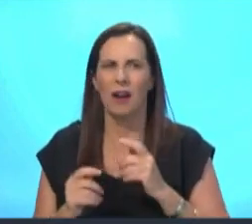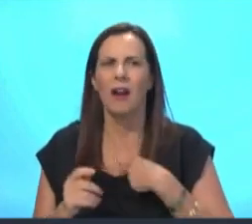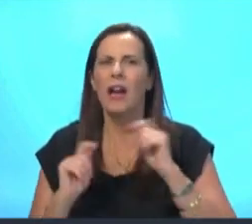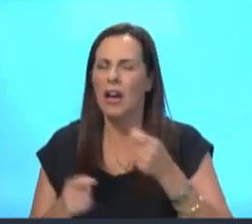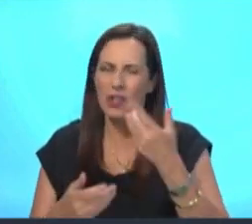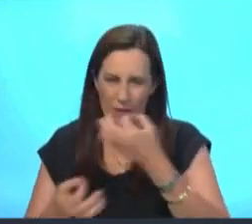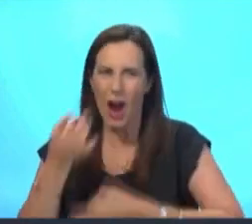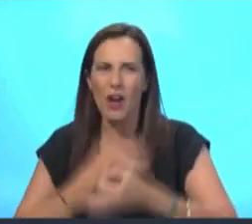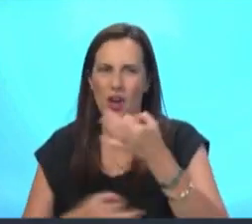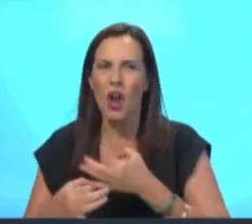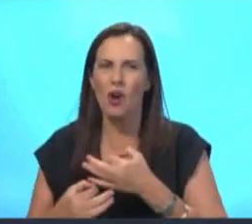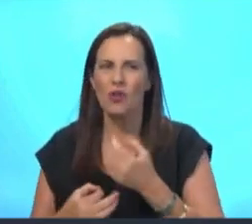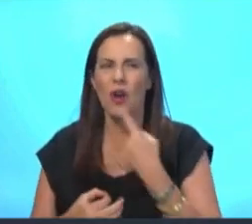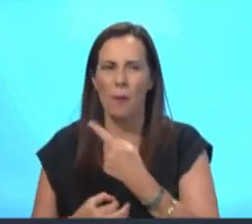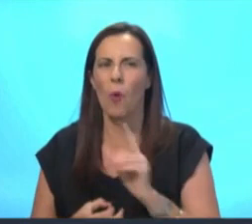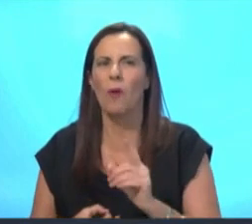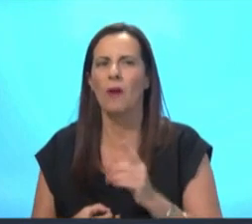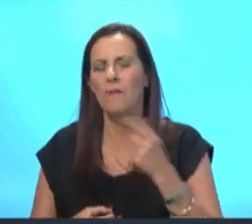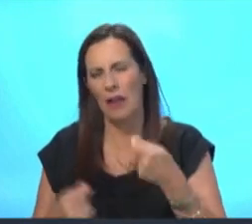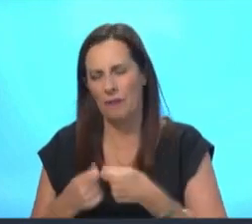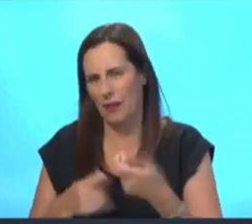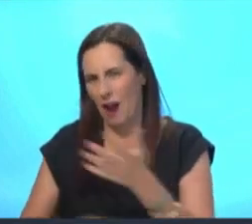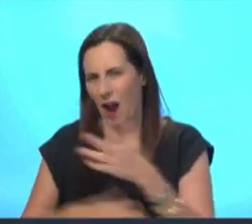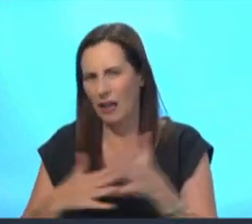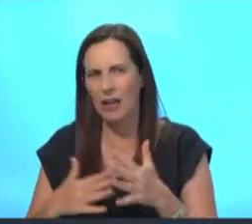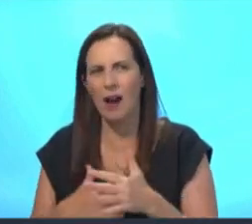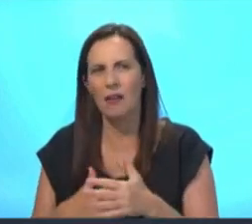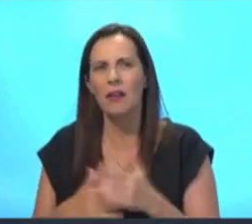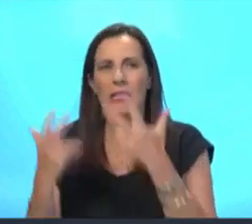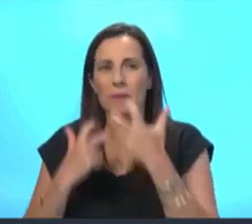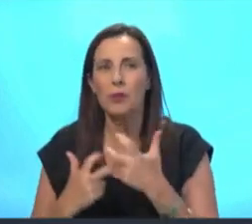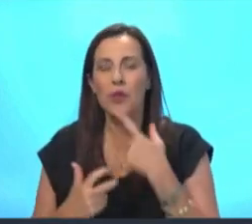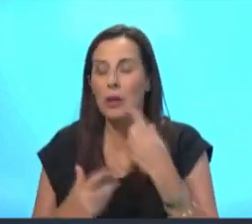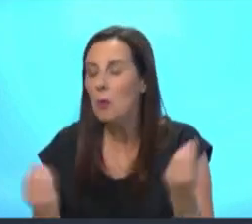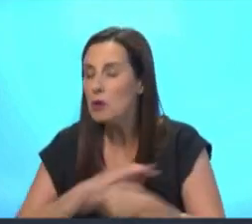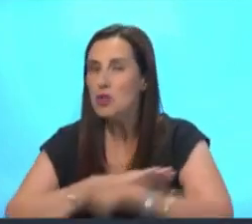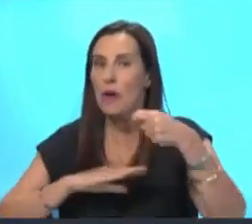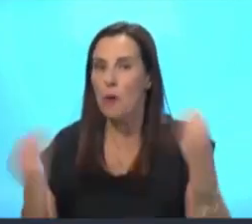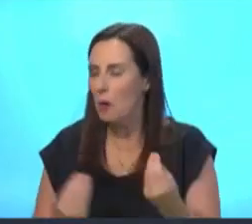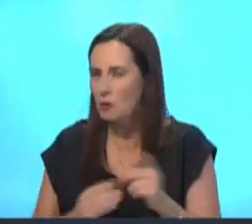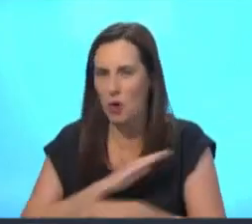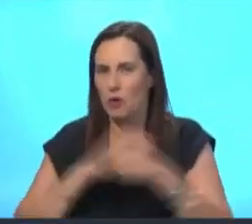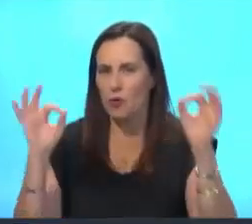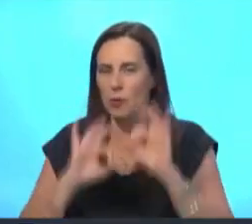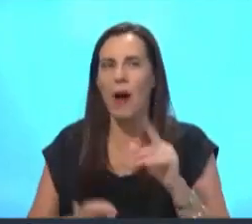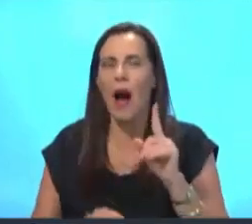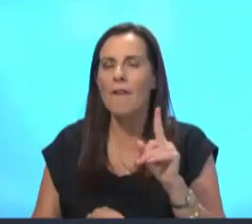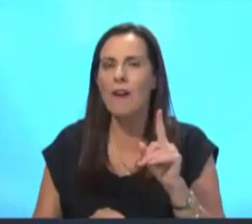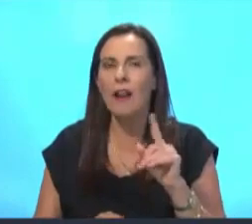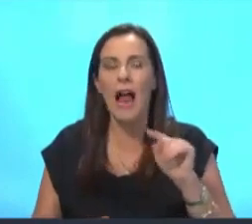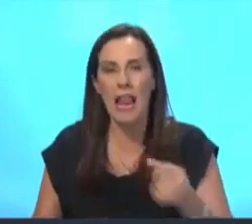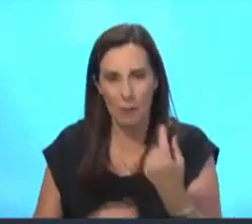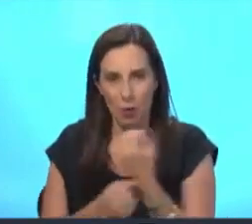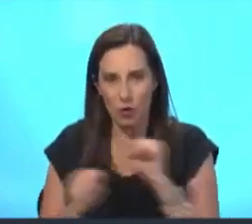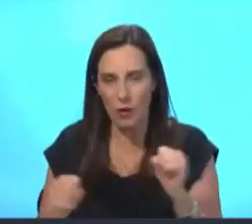השאלות שהונחו בפני מרשי, לפי התנהלות החקירה, ציפינו שישלפו איזשהו שפן אבל הוא לא נשלף. אלא שכאמור, למרות